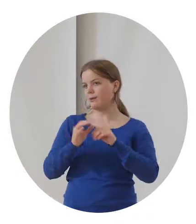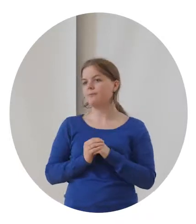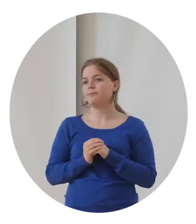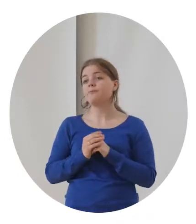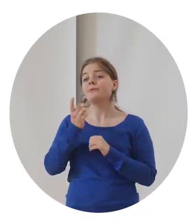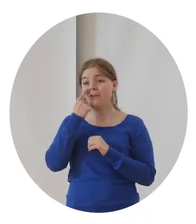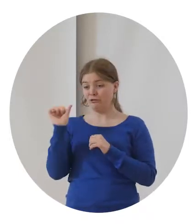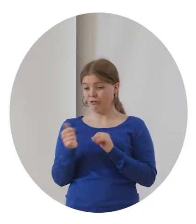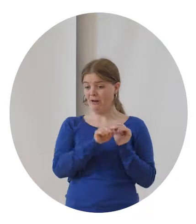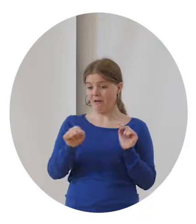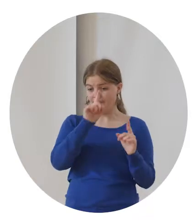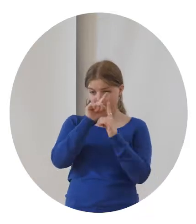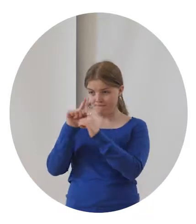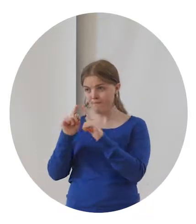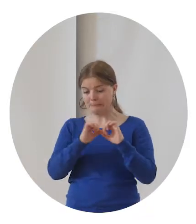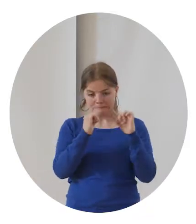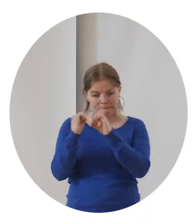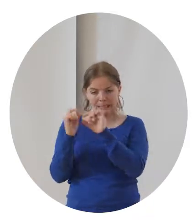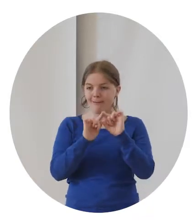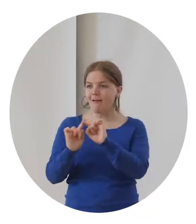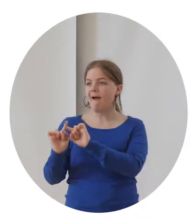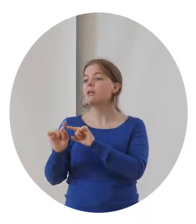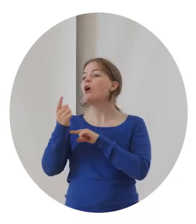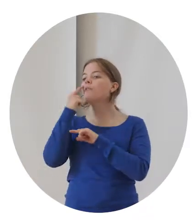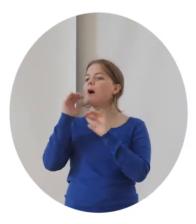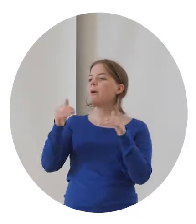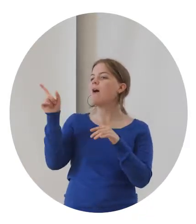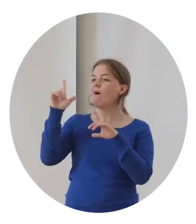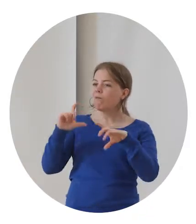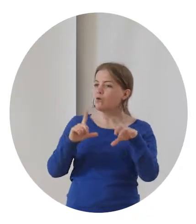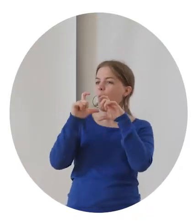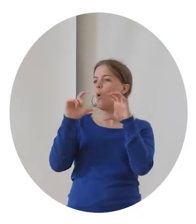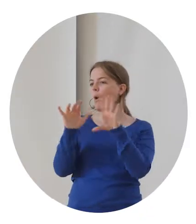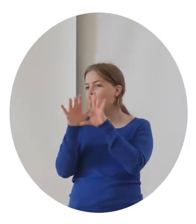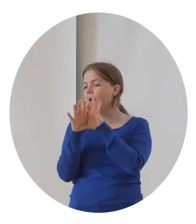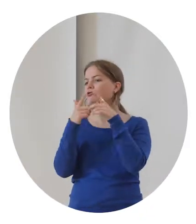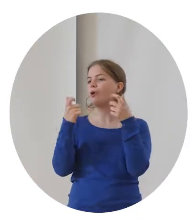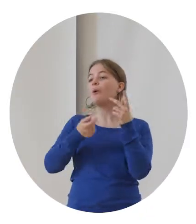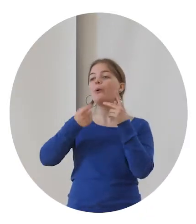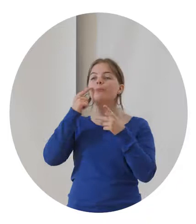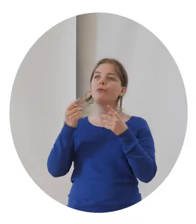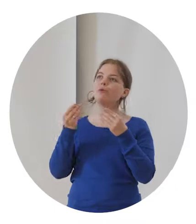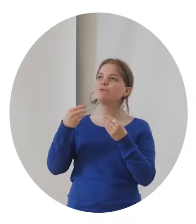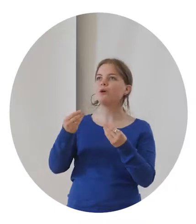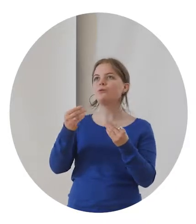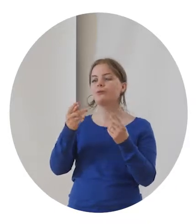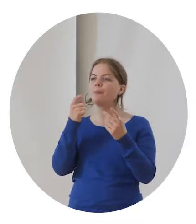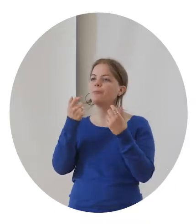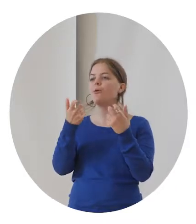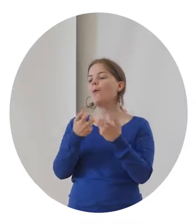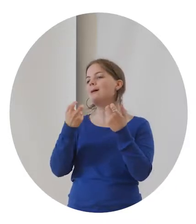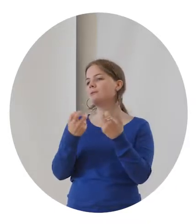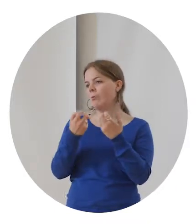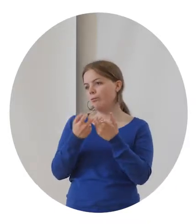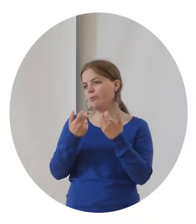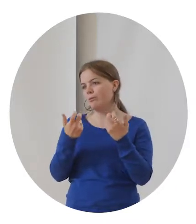vous détailler chaque item et vous allez voir surtout avec des photos et des illustrations pour donner un peu des types